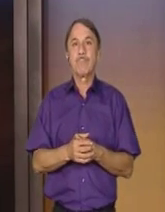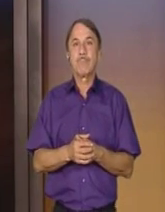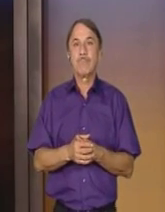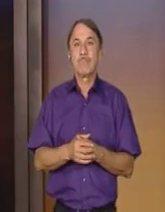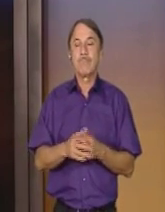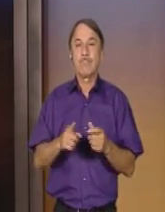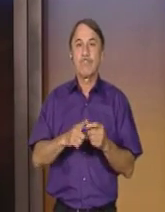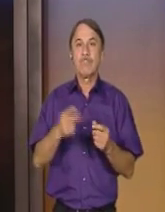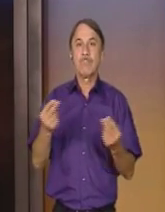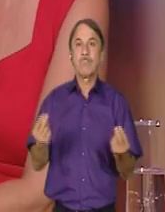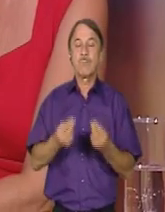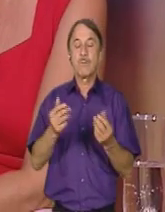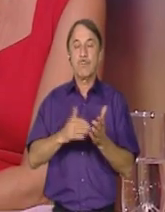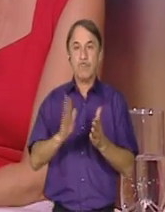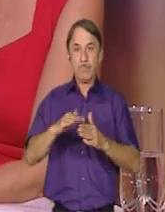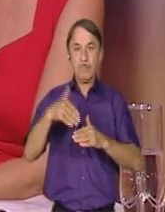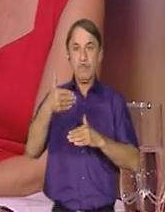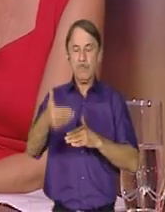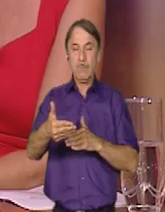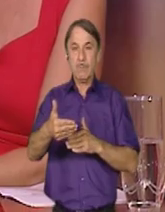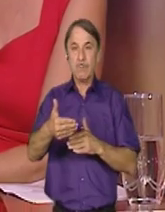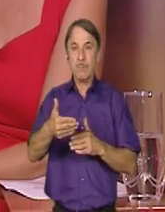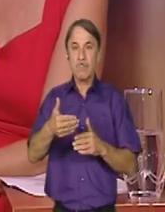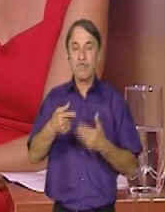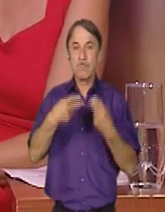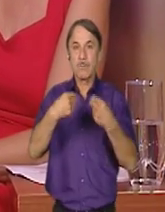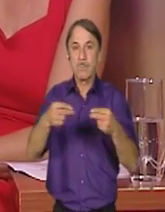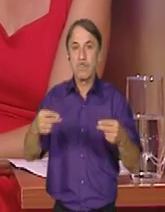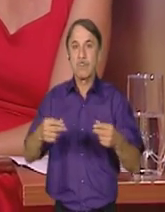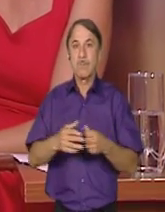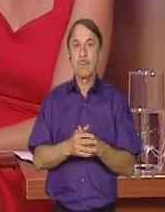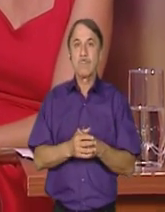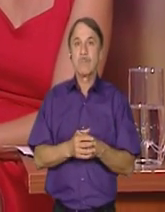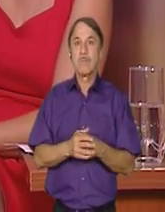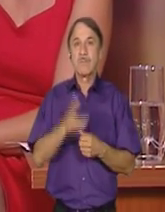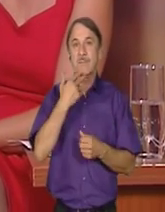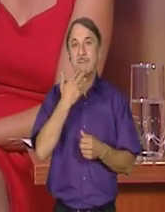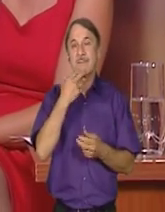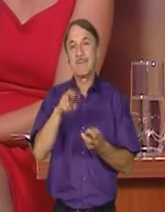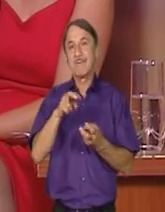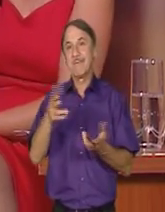Prethodno više volim zato što je dokumentarnija i čak se i ja spominjem.